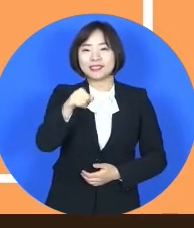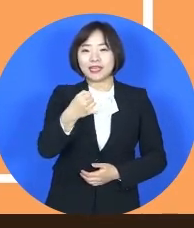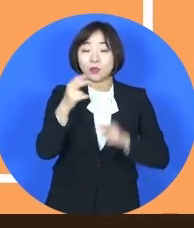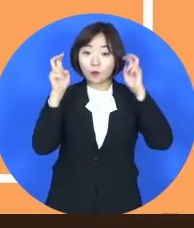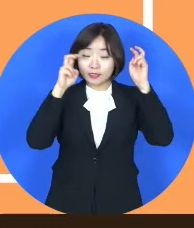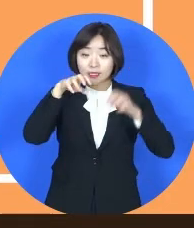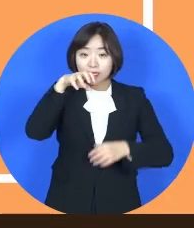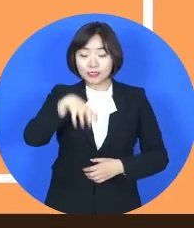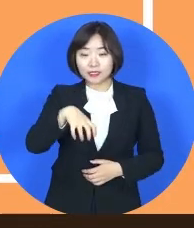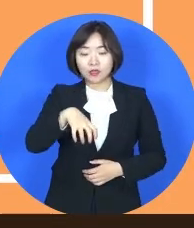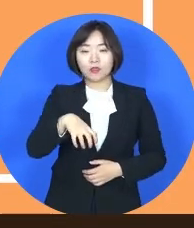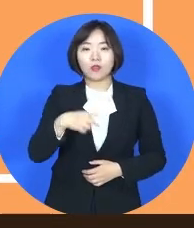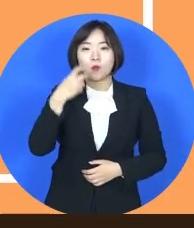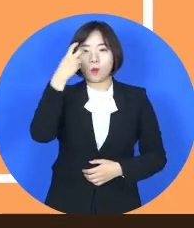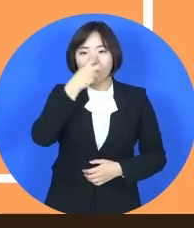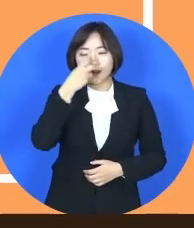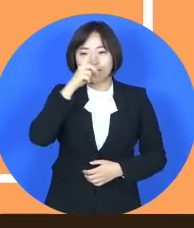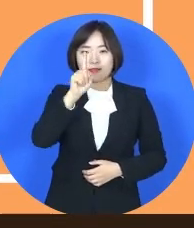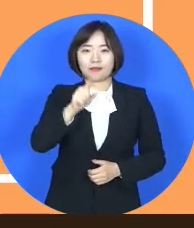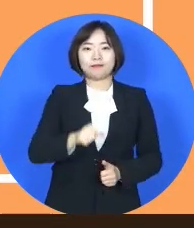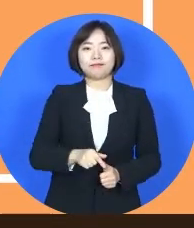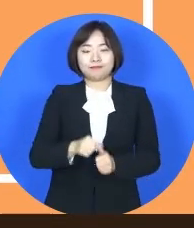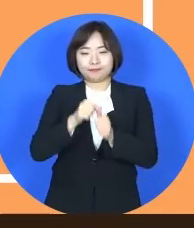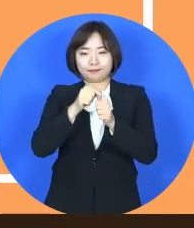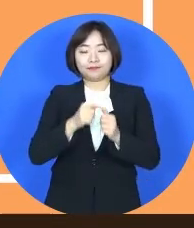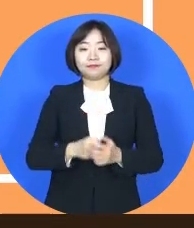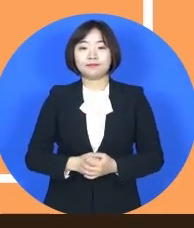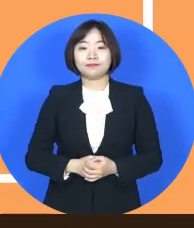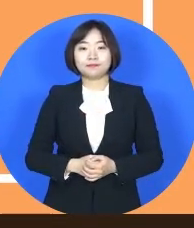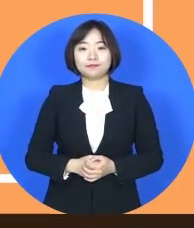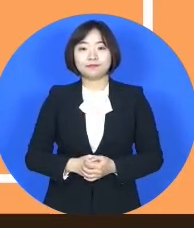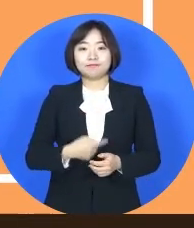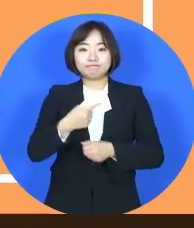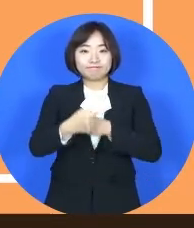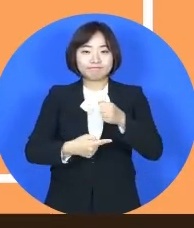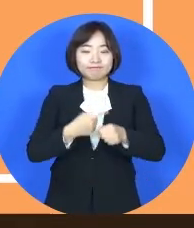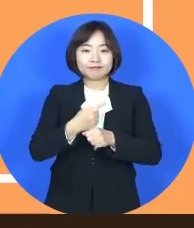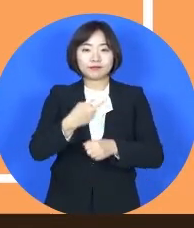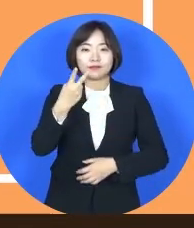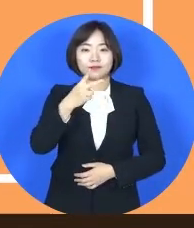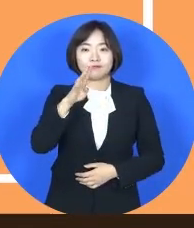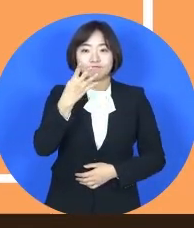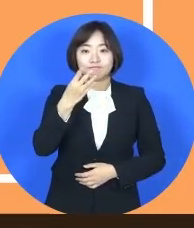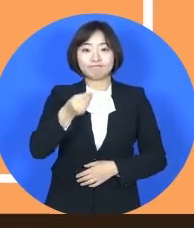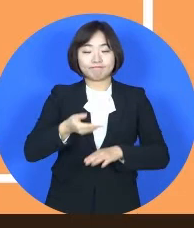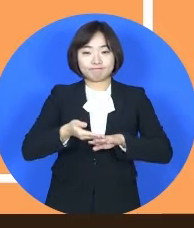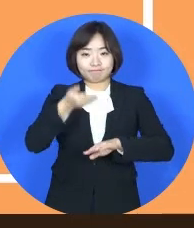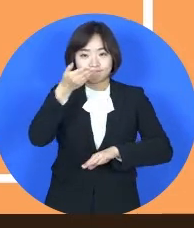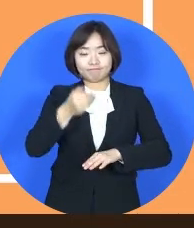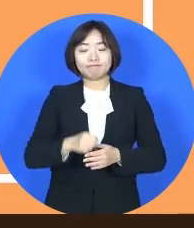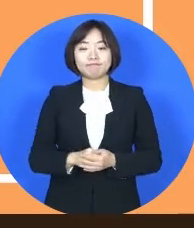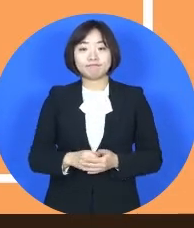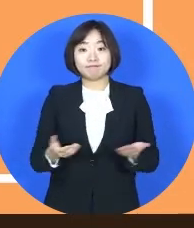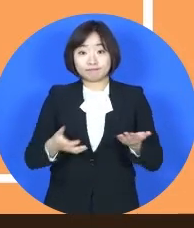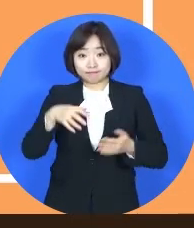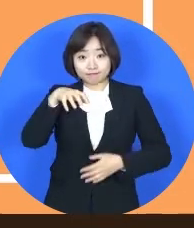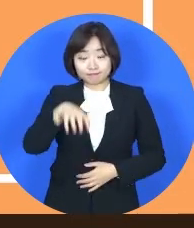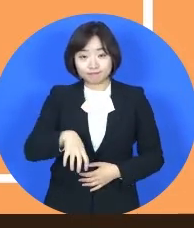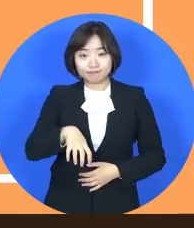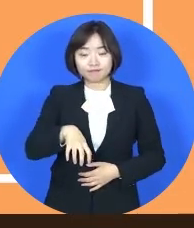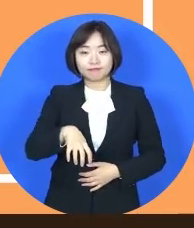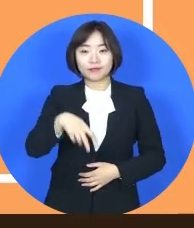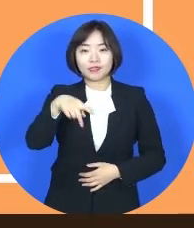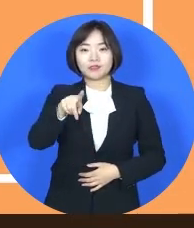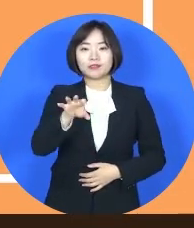YJ에서 생산품질사무원 및 관리원 1명을 모집합니다. 임금은 연봉 2,400만원 이상이며